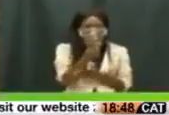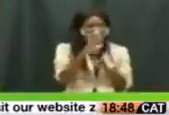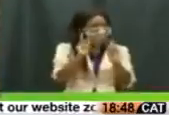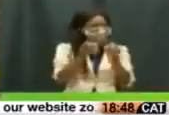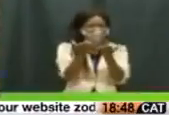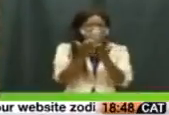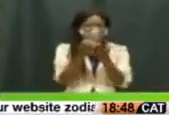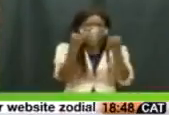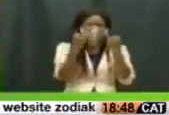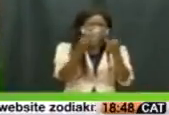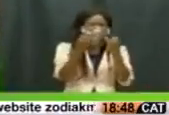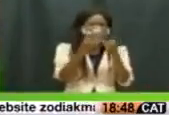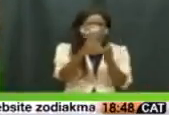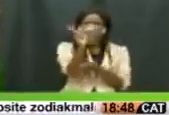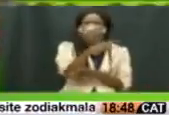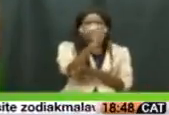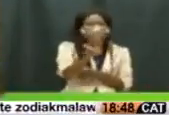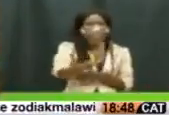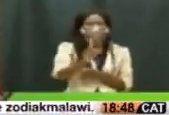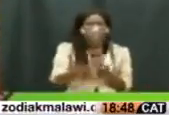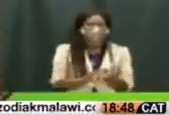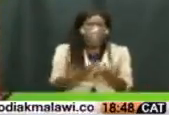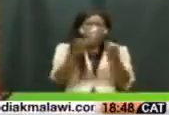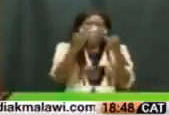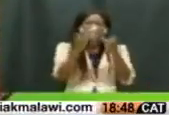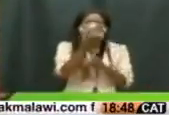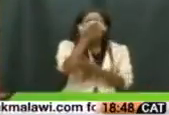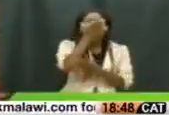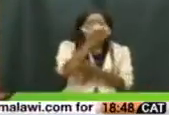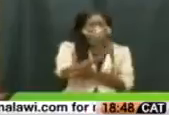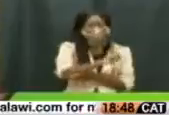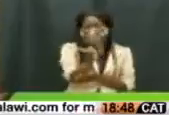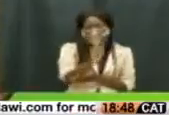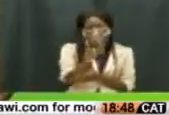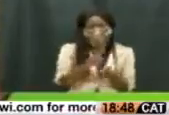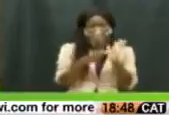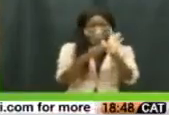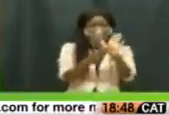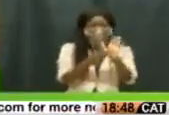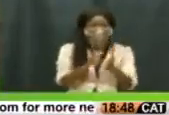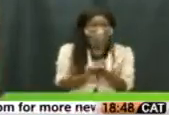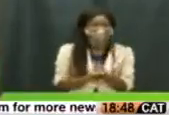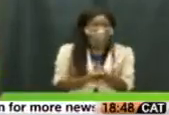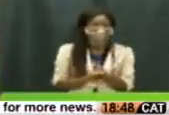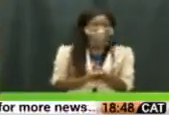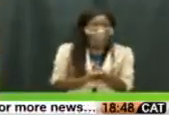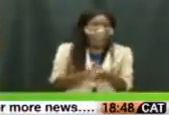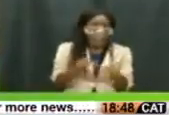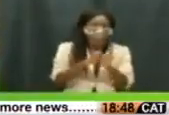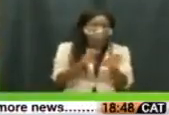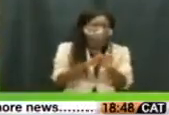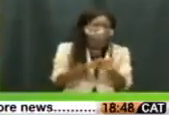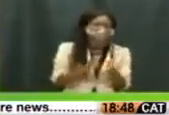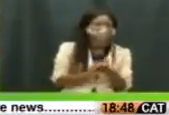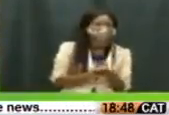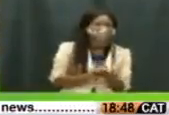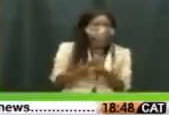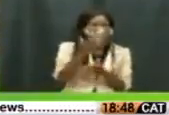olakwika mauthenga amene alibe mboni weniweni mwachisanzo mu ma social media makamaka social